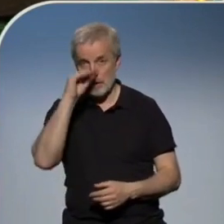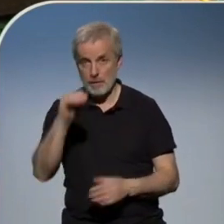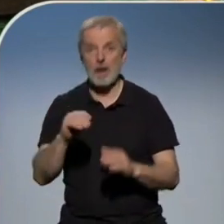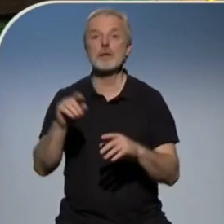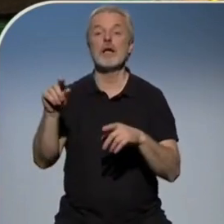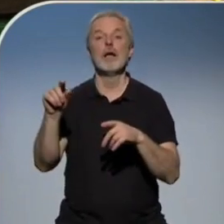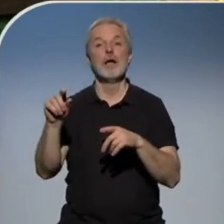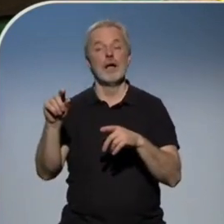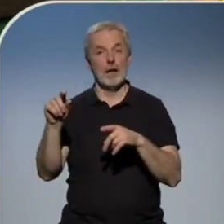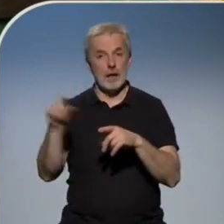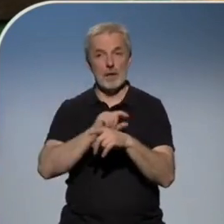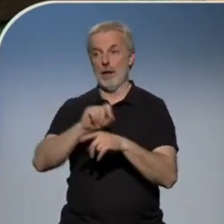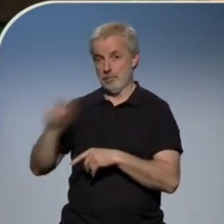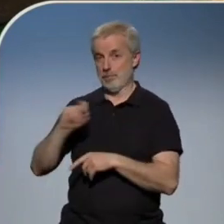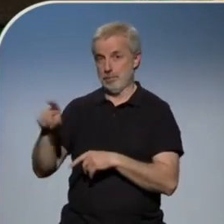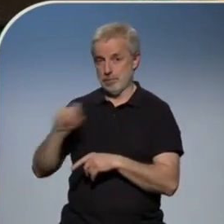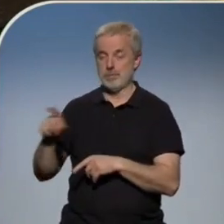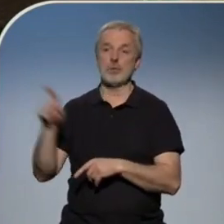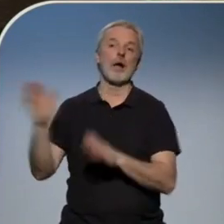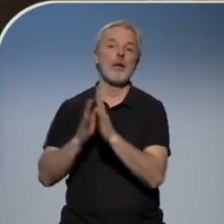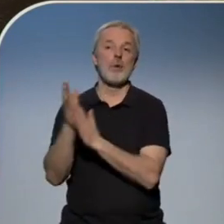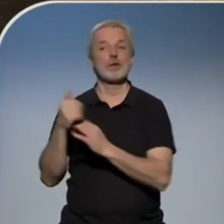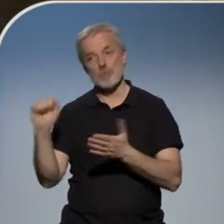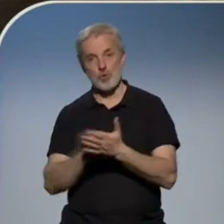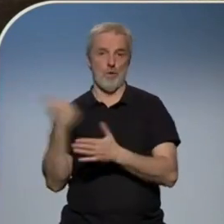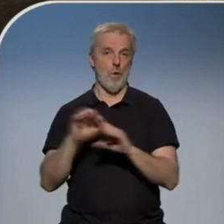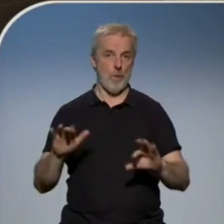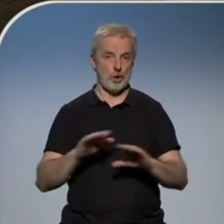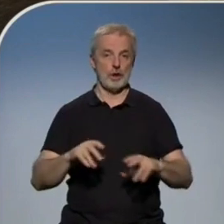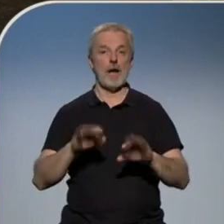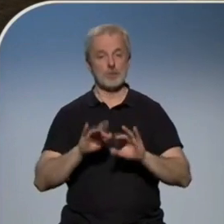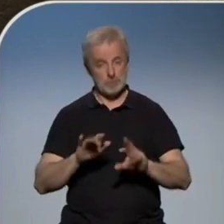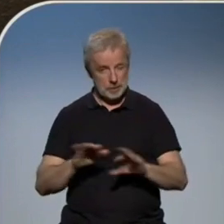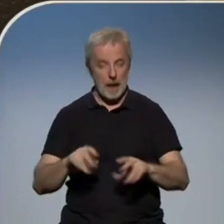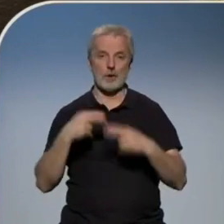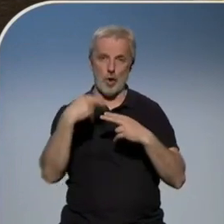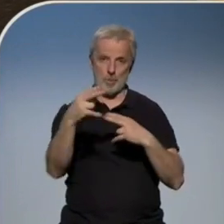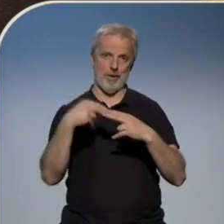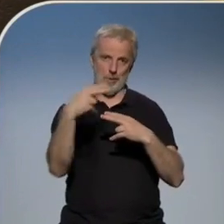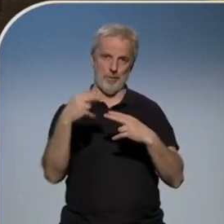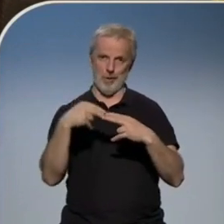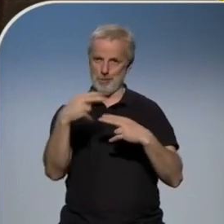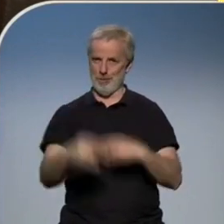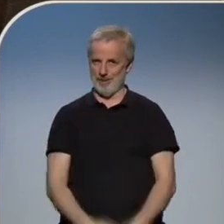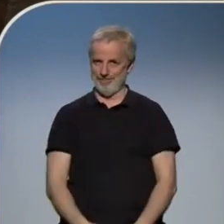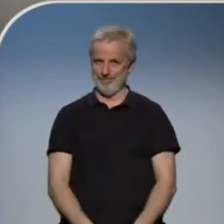vás poprosíme, Milena, abyste dál. Máte zmrzlinu. Mám zmrzlinu. Výborně. Je výborná. Je nám moc chutná. Tak. Díky.